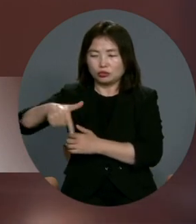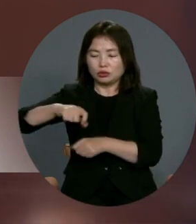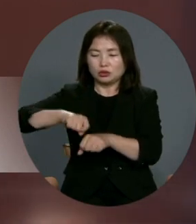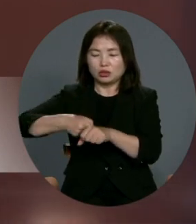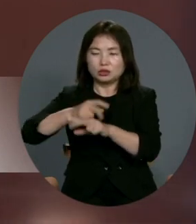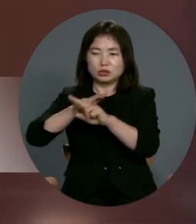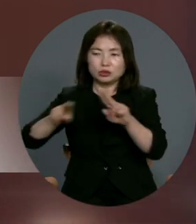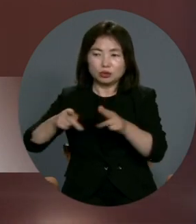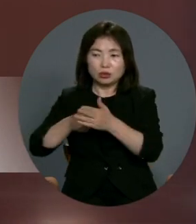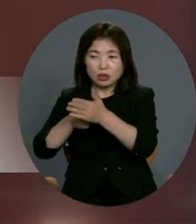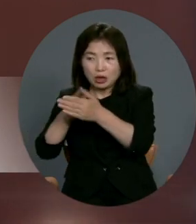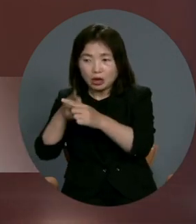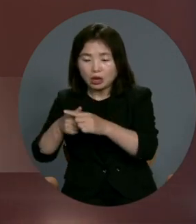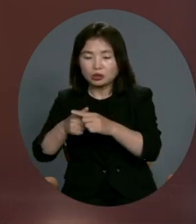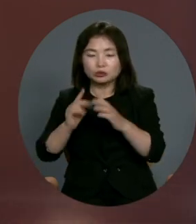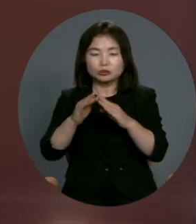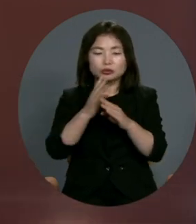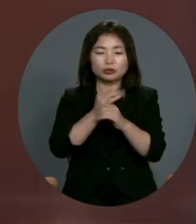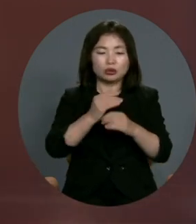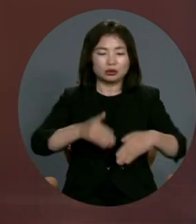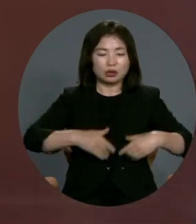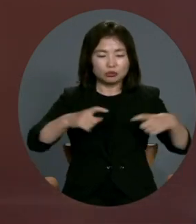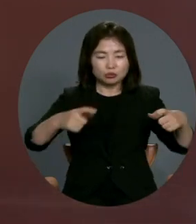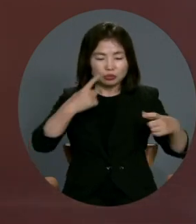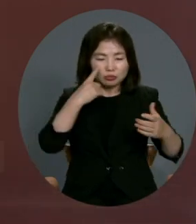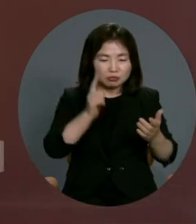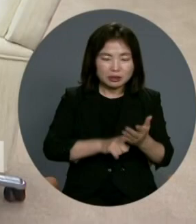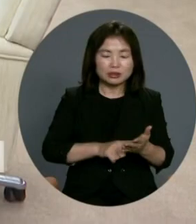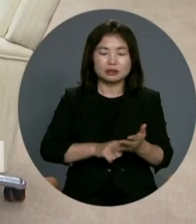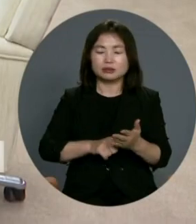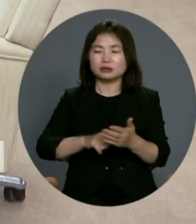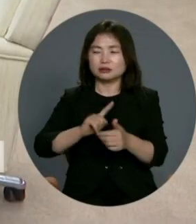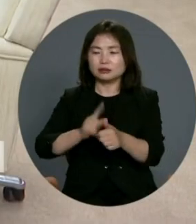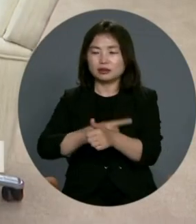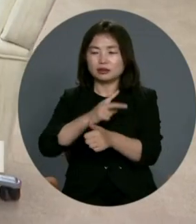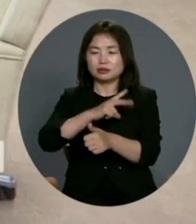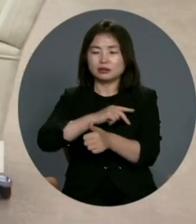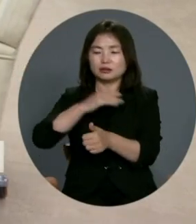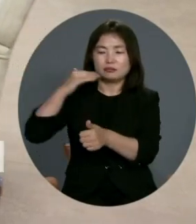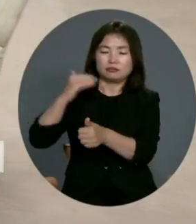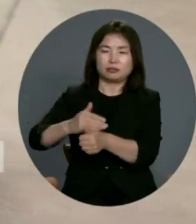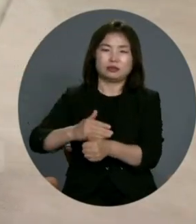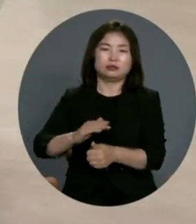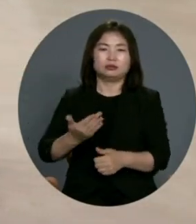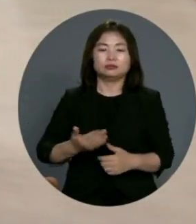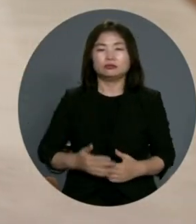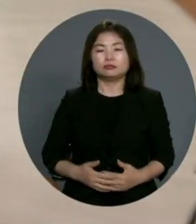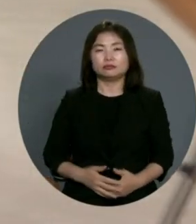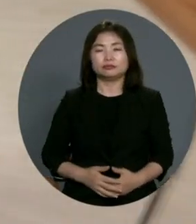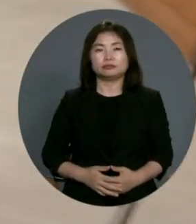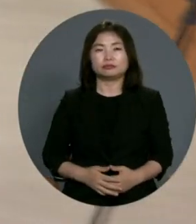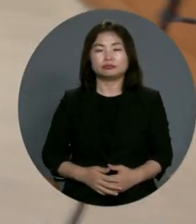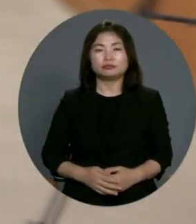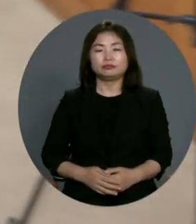취소 소송을 하다 주소지가 남구로 확인돼 의원직을 박탈당했습니다. MBC 뉴스 변예주입니다.